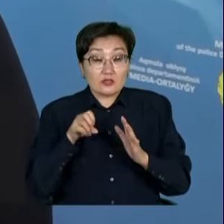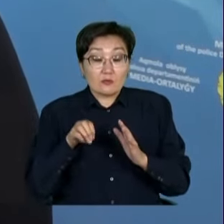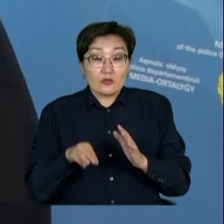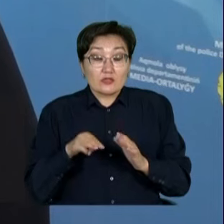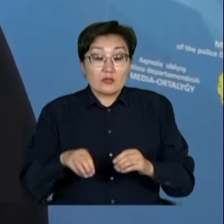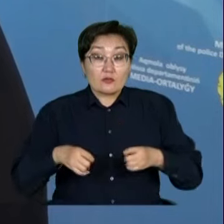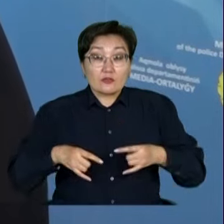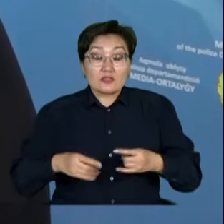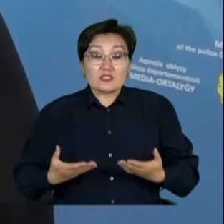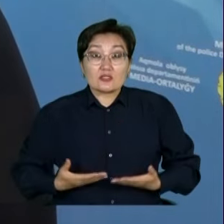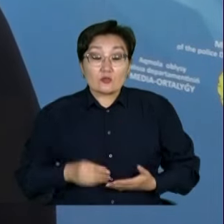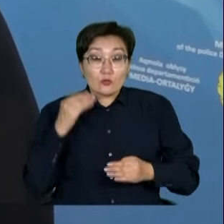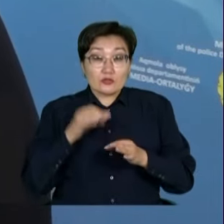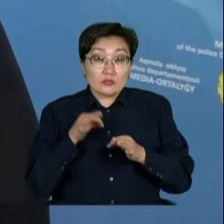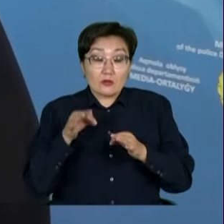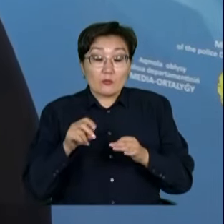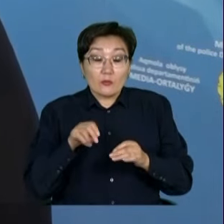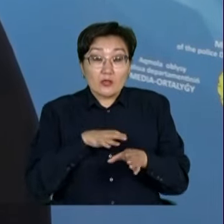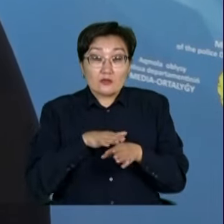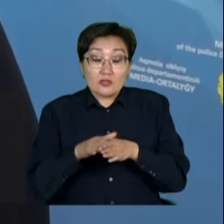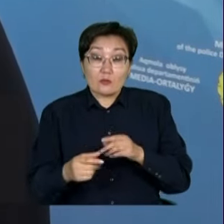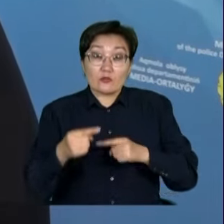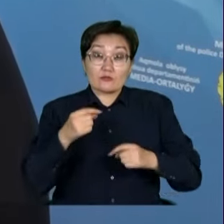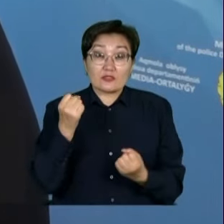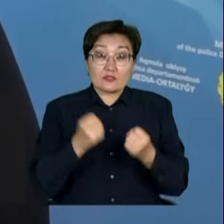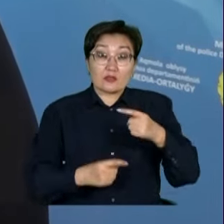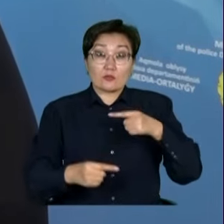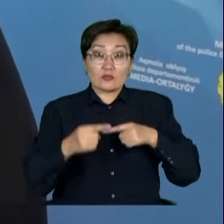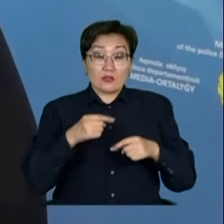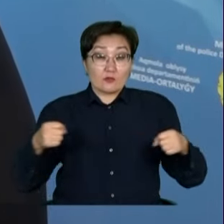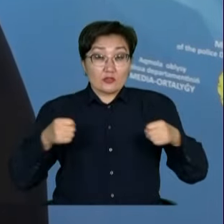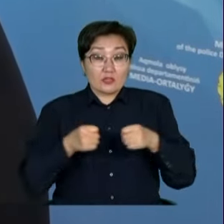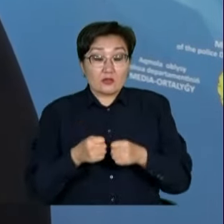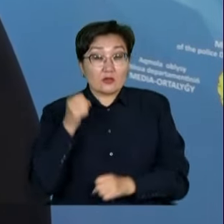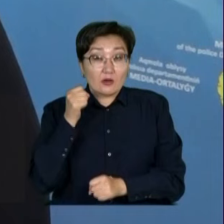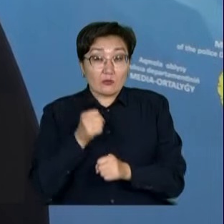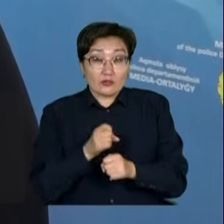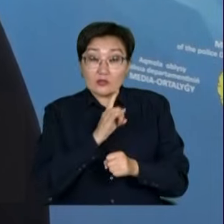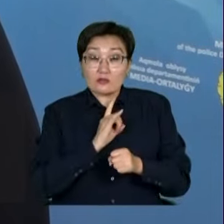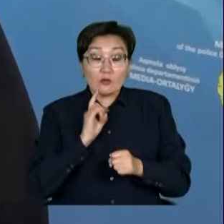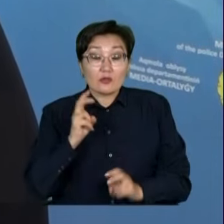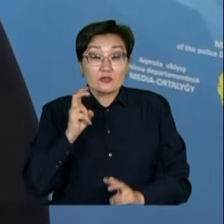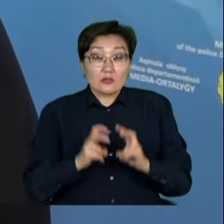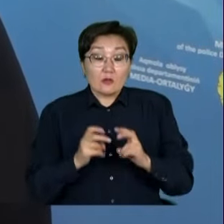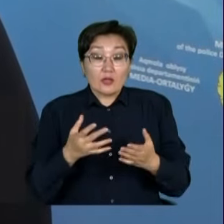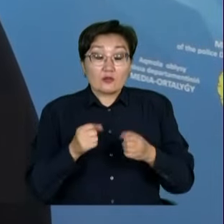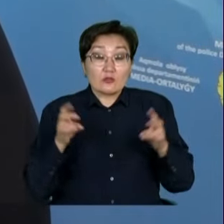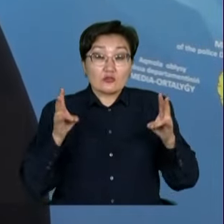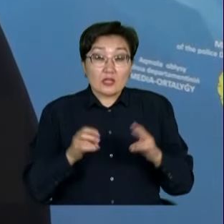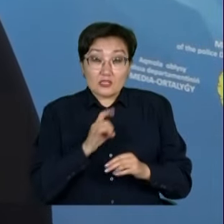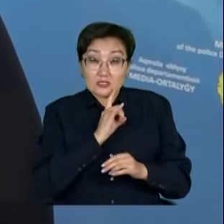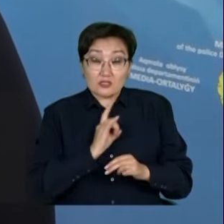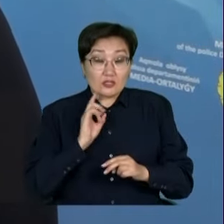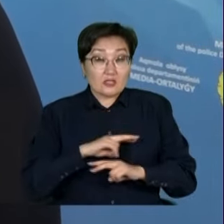житель Туркестанской области, при выполнении маневра задним ходом допустил наезд на работницу предприятия. От полученных травм